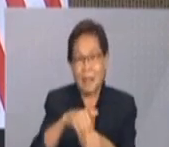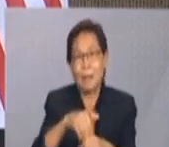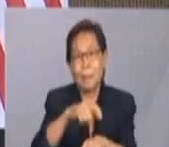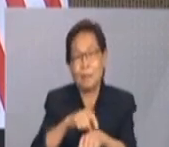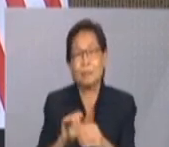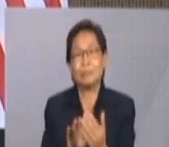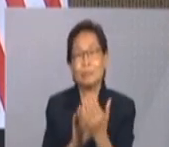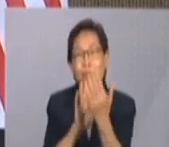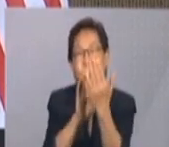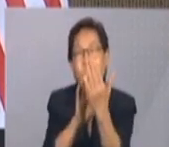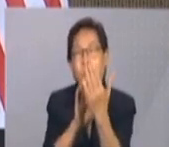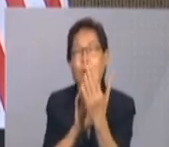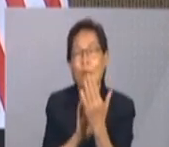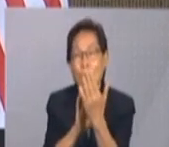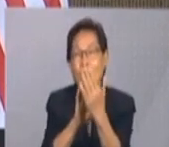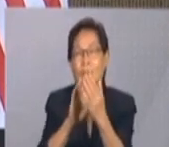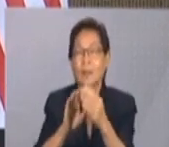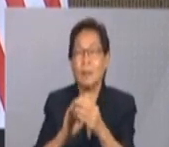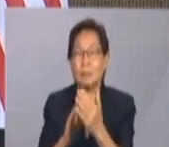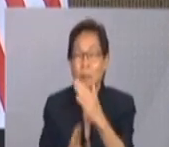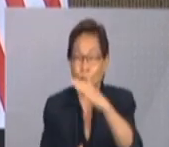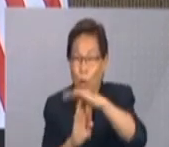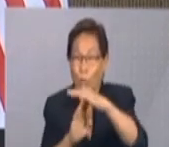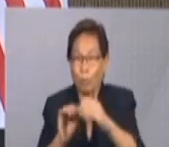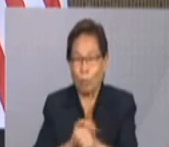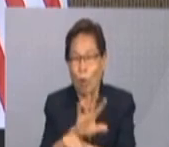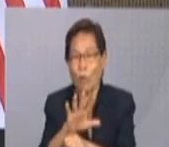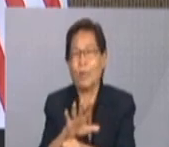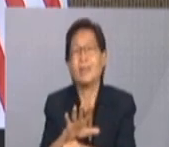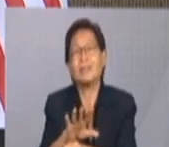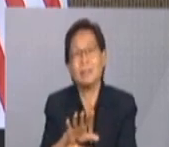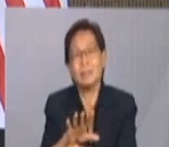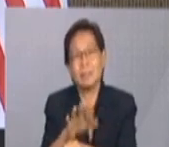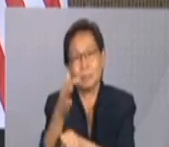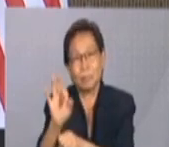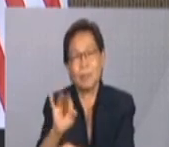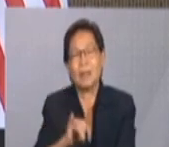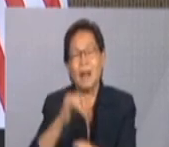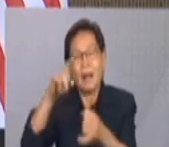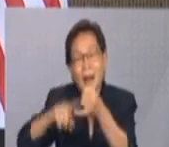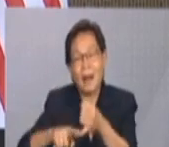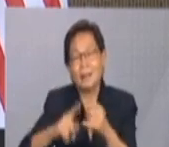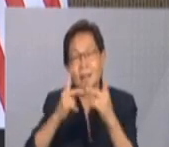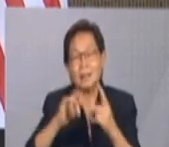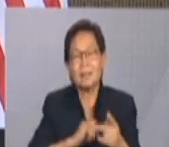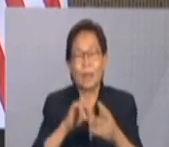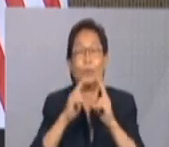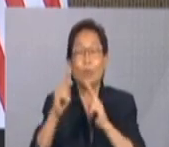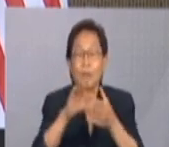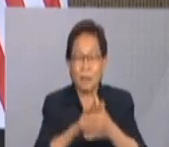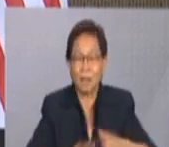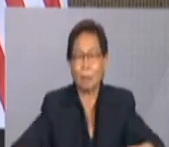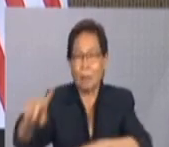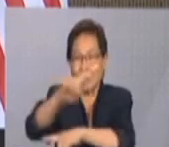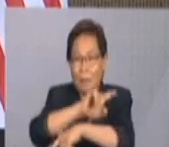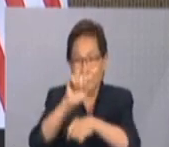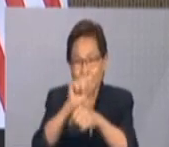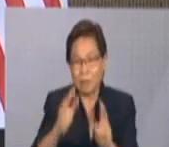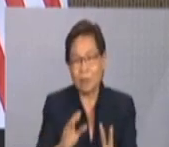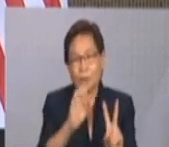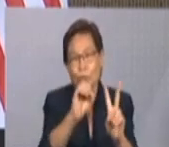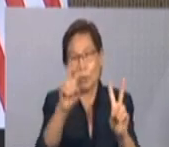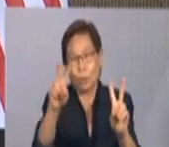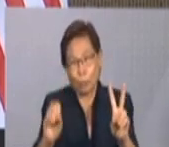manggas Isya Allah kita pasti menang Hai Kata saya ucapkan selamat hari pekerja